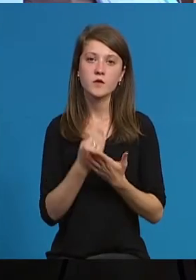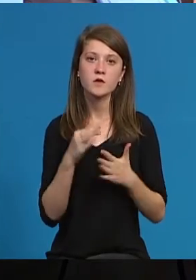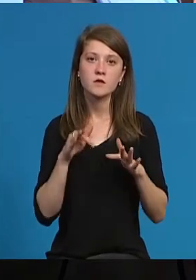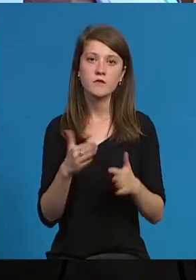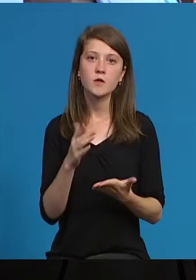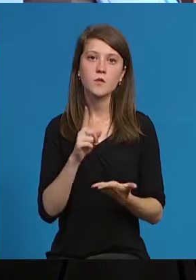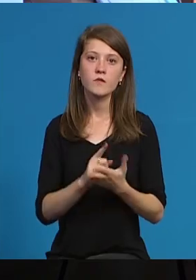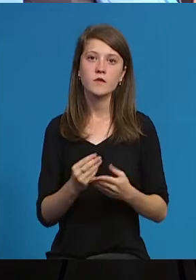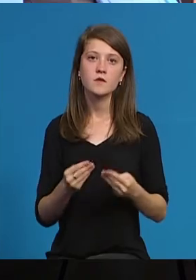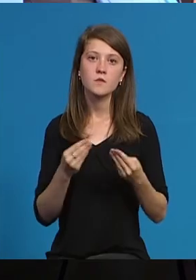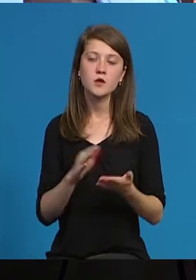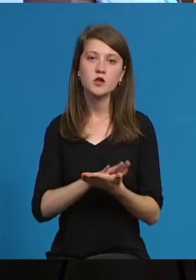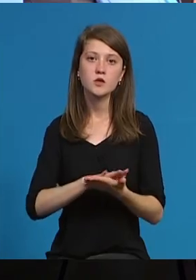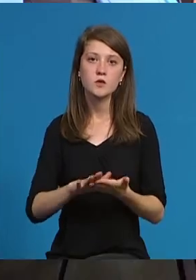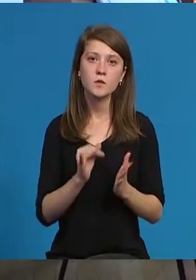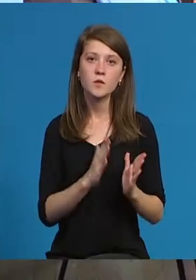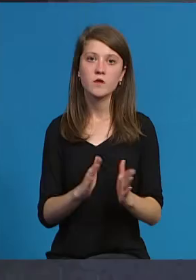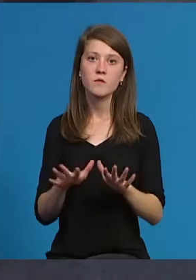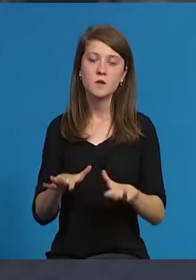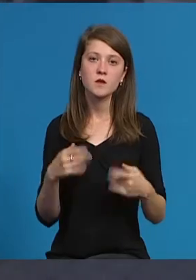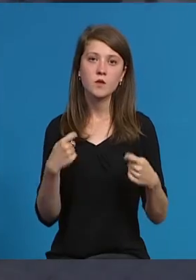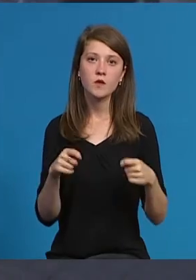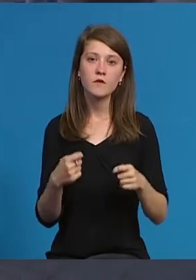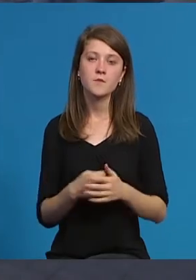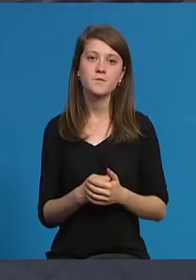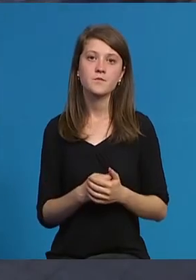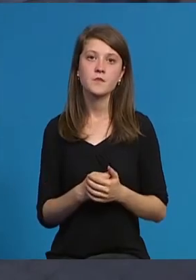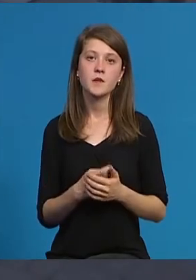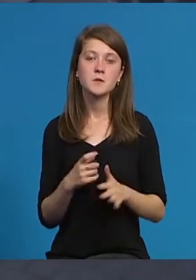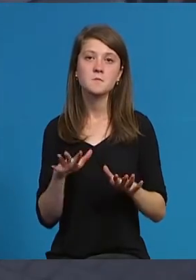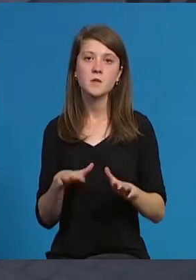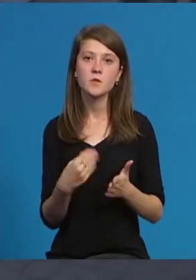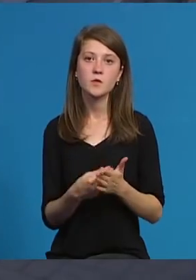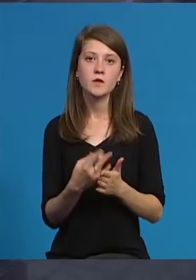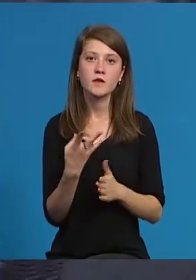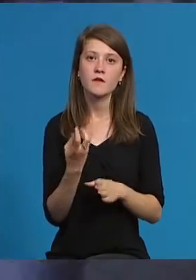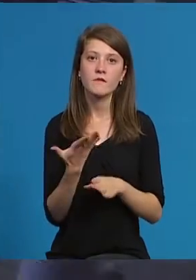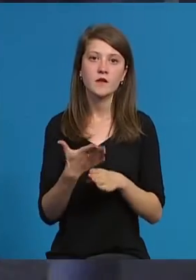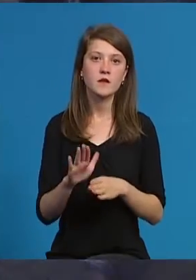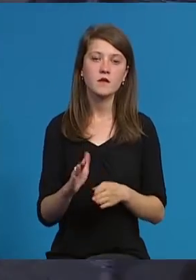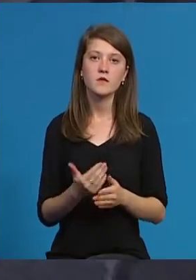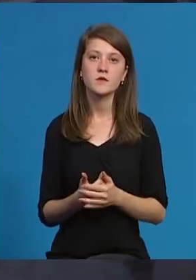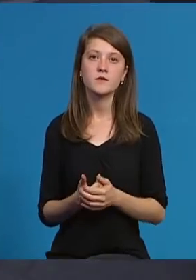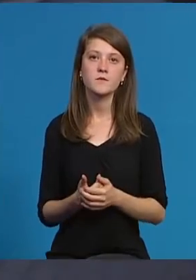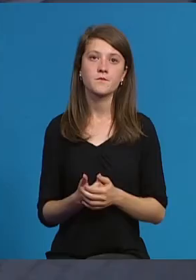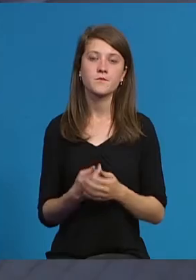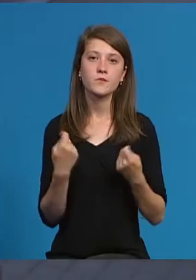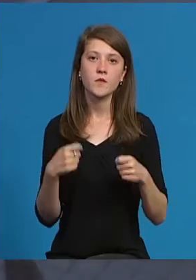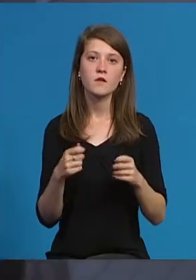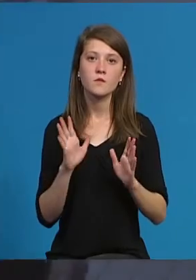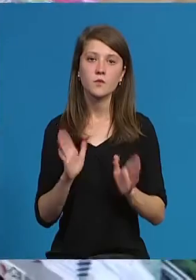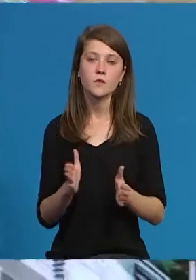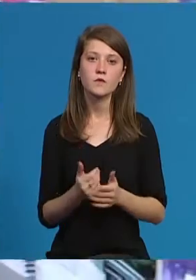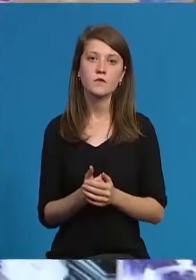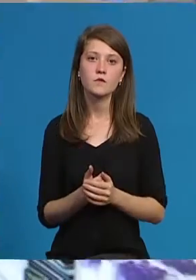повинні забезпечити чистоту і порядок в місцях торгівлі. З міського бюджету кошти не виділяються на фінансування. Торгівля буде